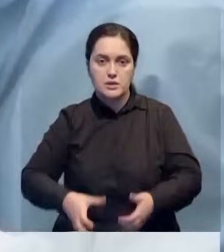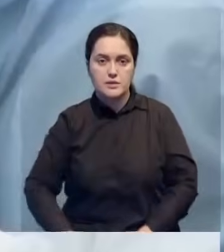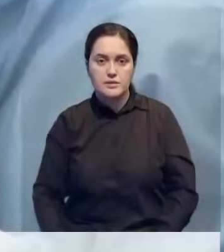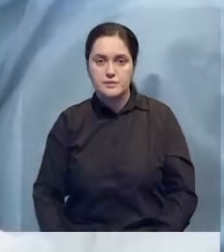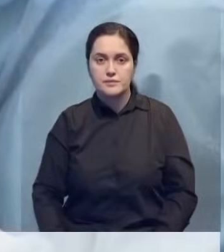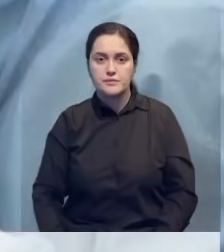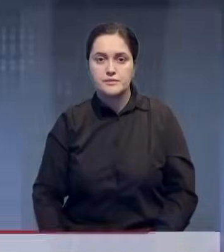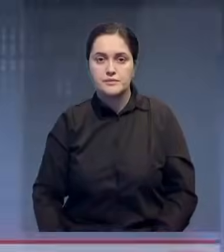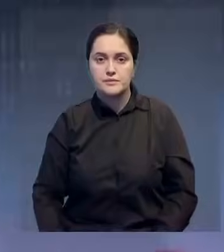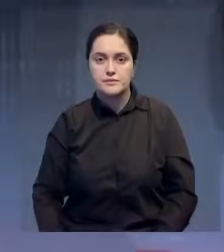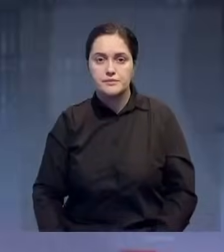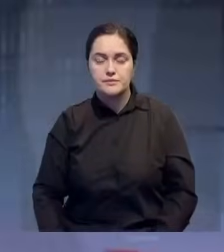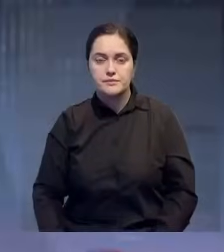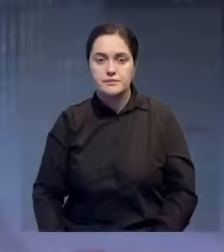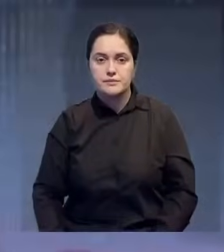планеты.